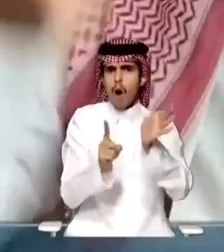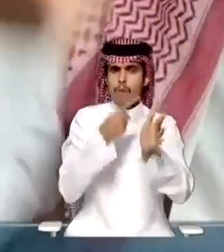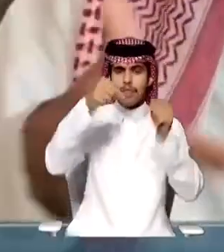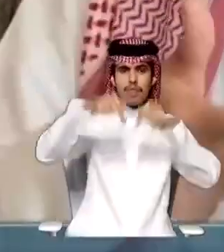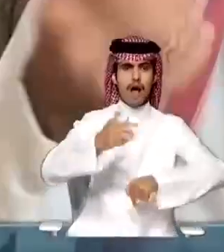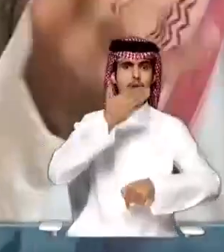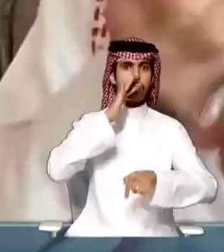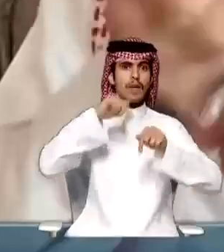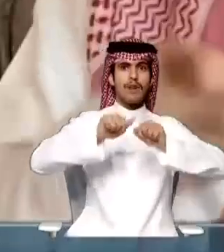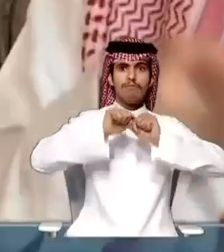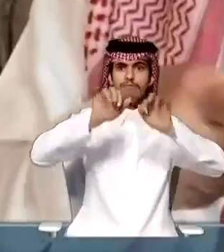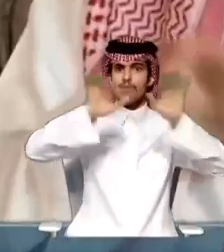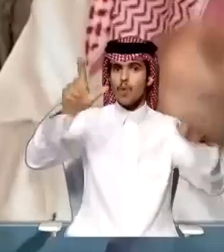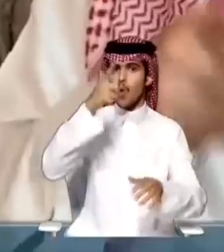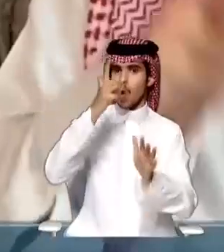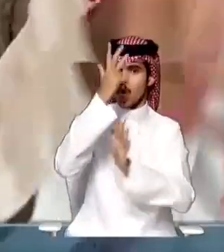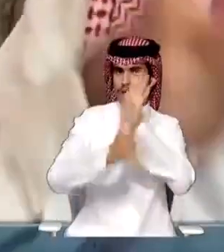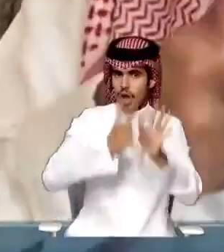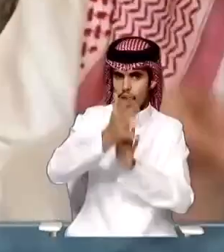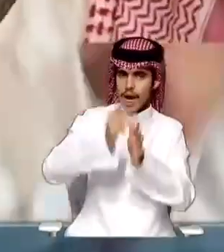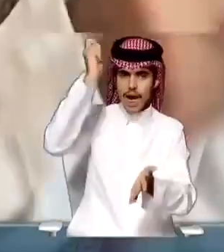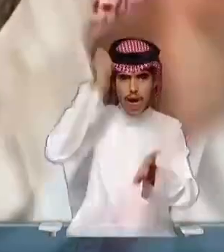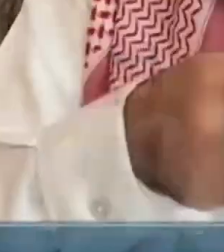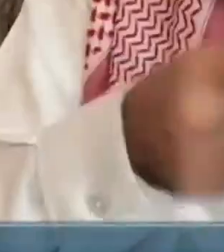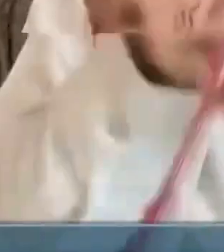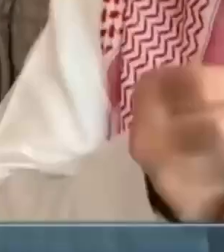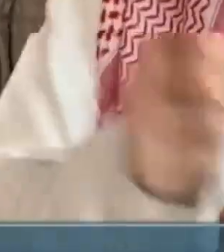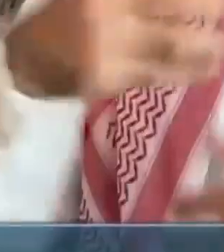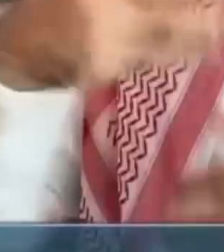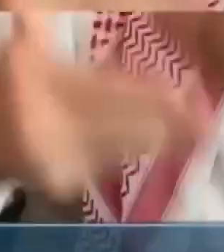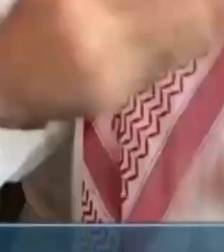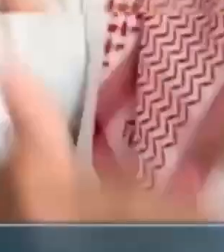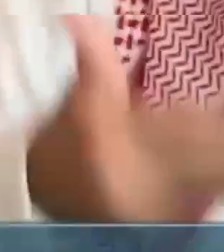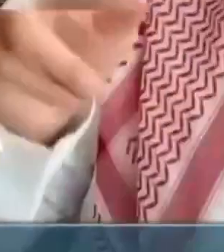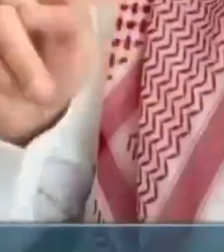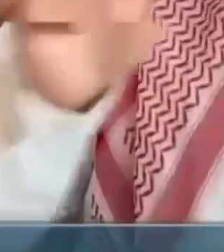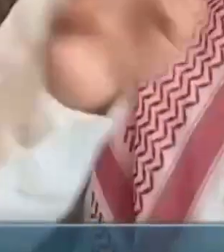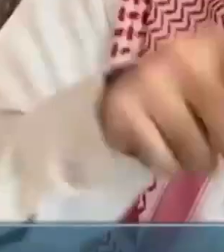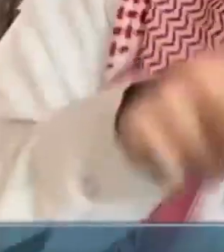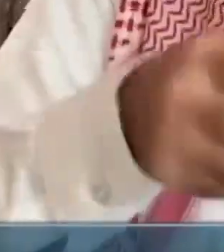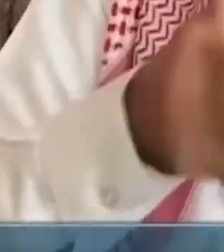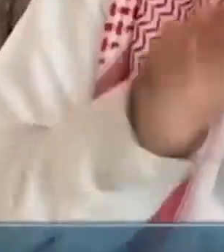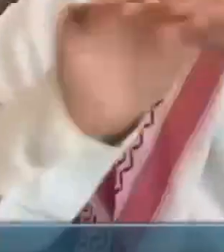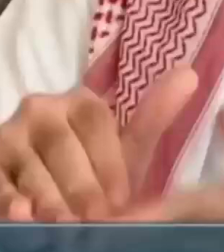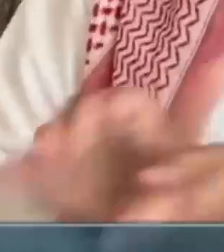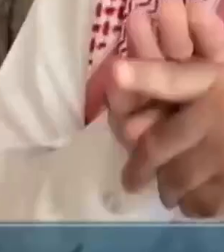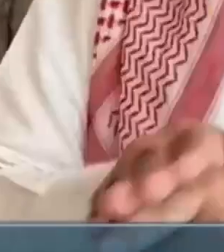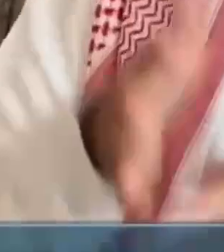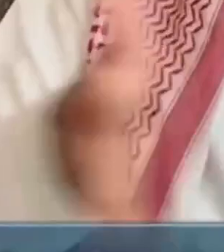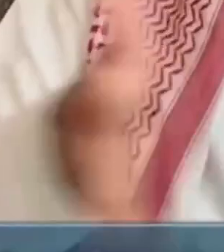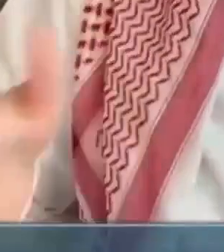الاشاره كلغه رسميه يتم التحدث بها من خلال لغه الاشاره للصم كذلك